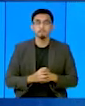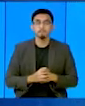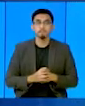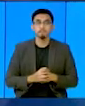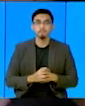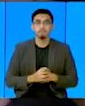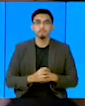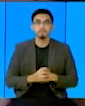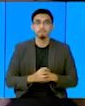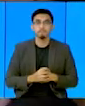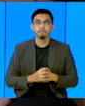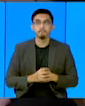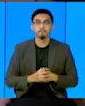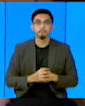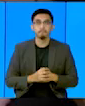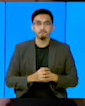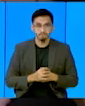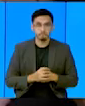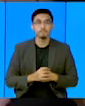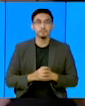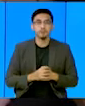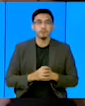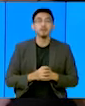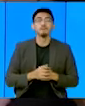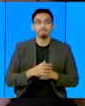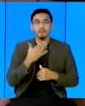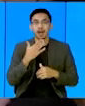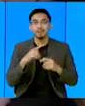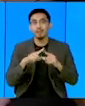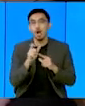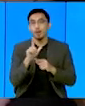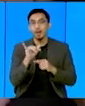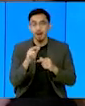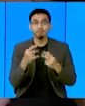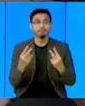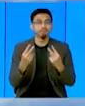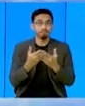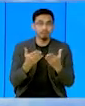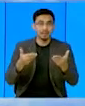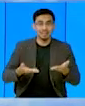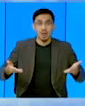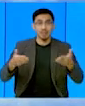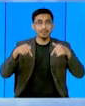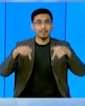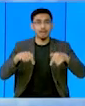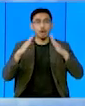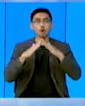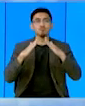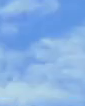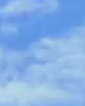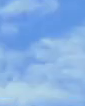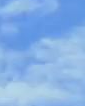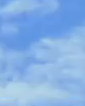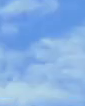ini Baik terima kasih Aulia dan juga pemirsa situasi terkini di salah satu rumah duka korban